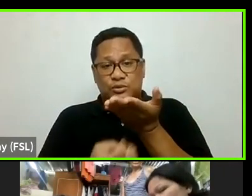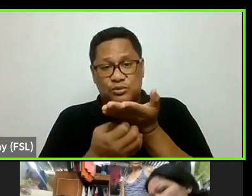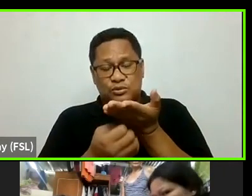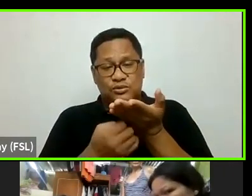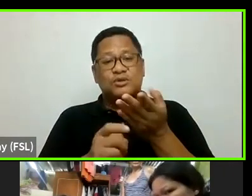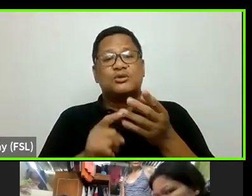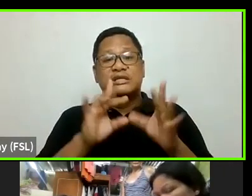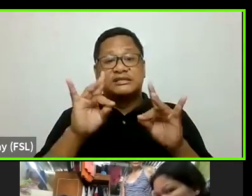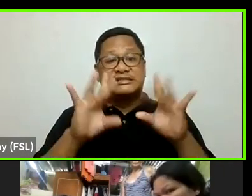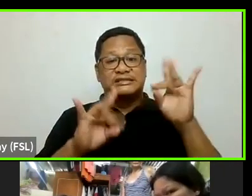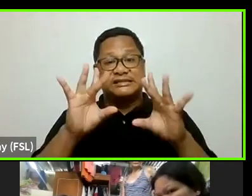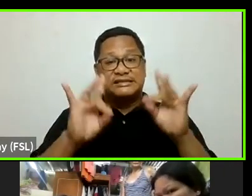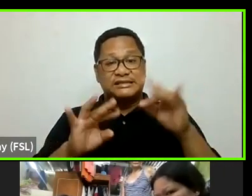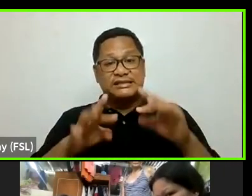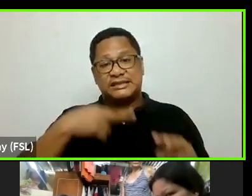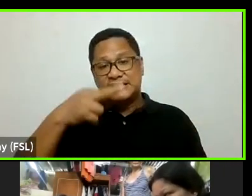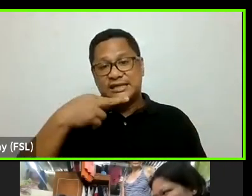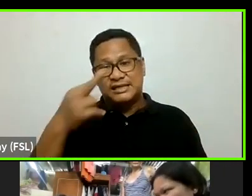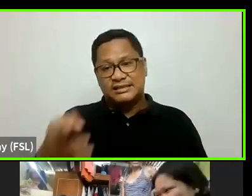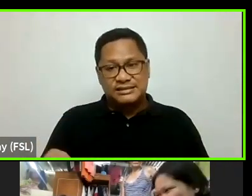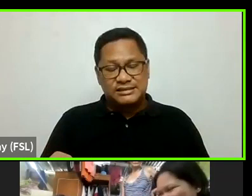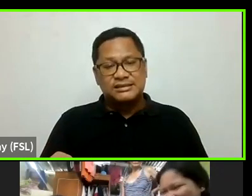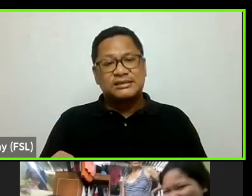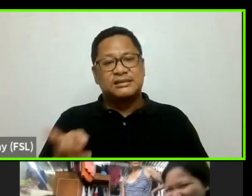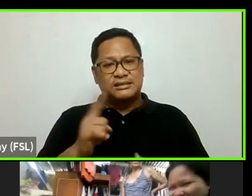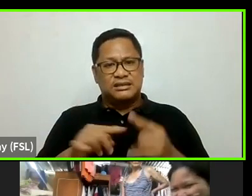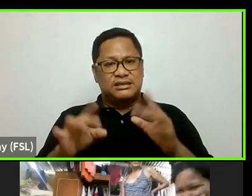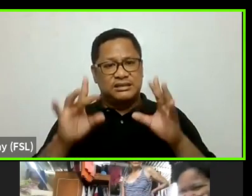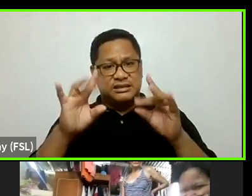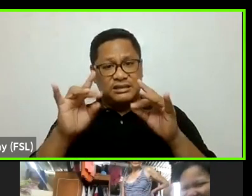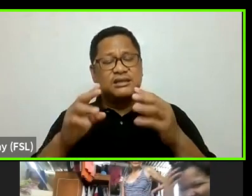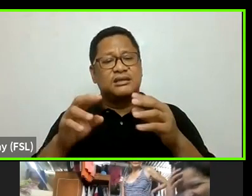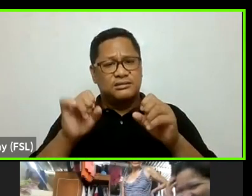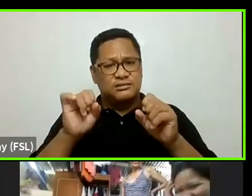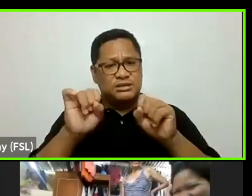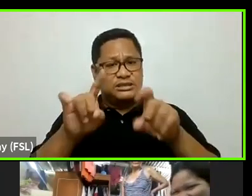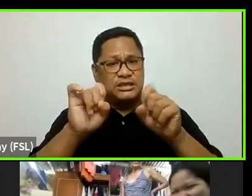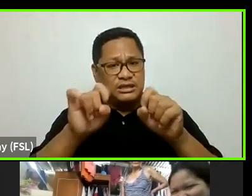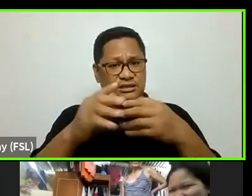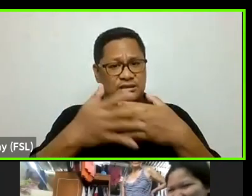kakanin. Tapos yung kakanin, kahit sa kapitbahay nyo ibenta.